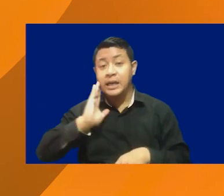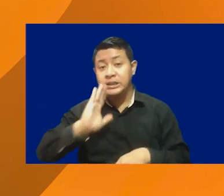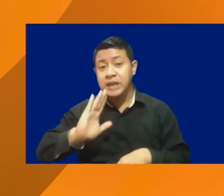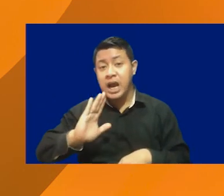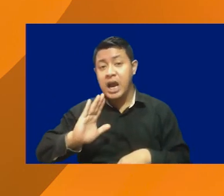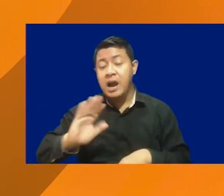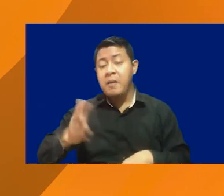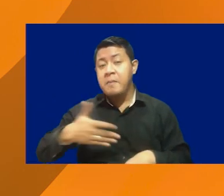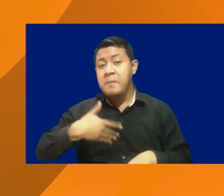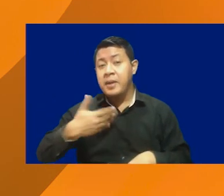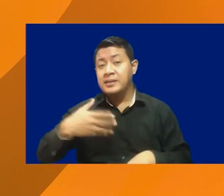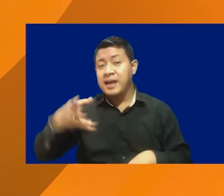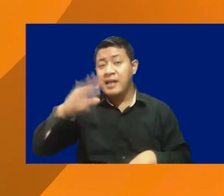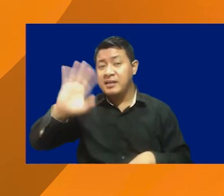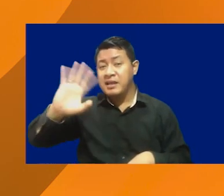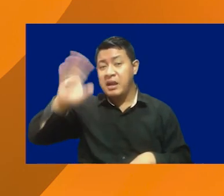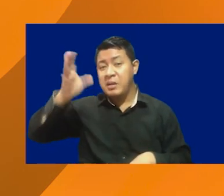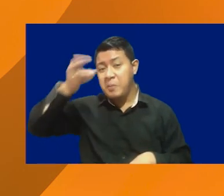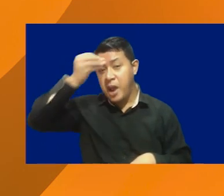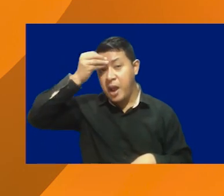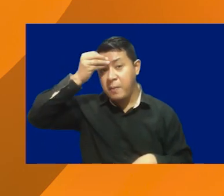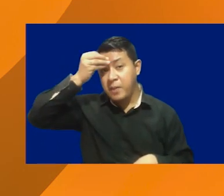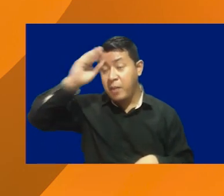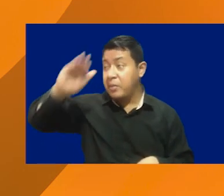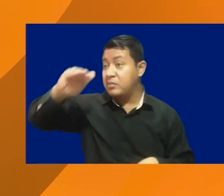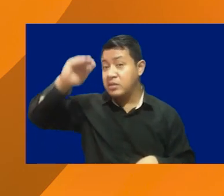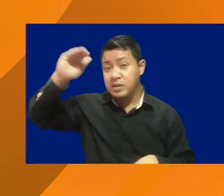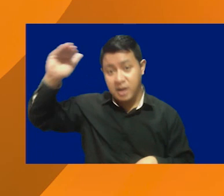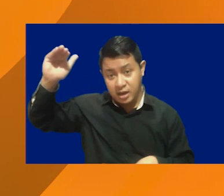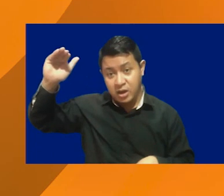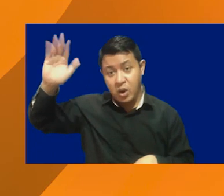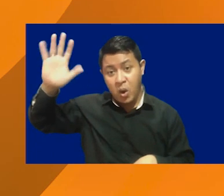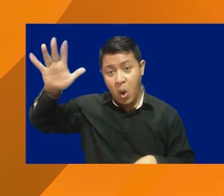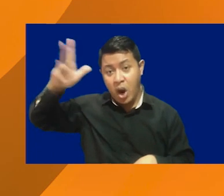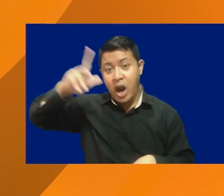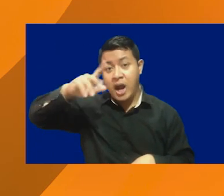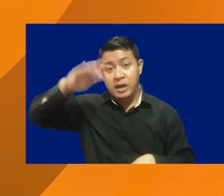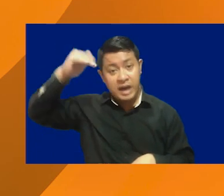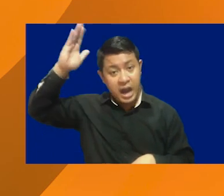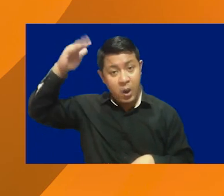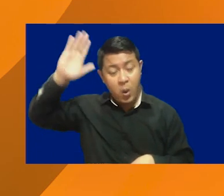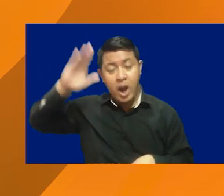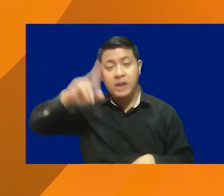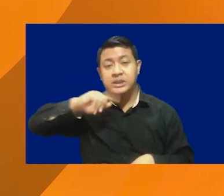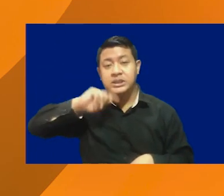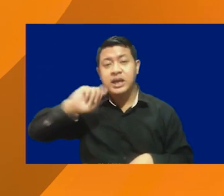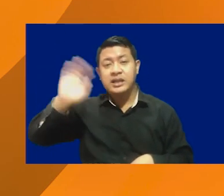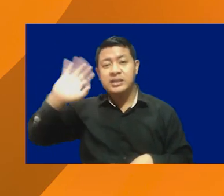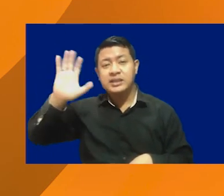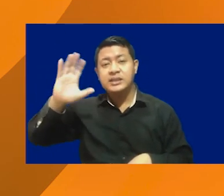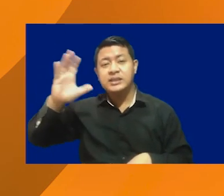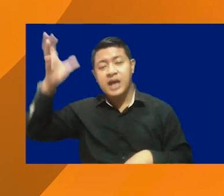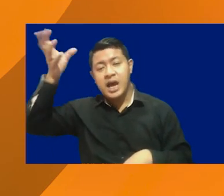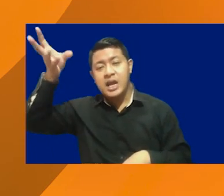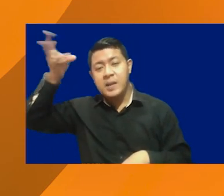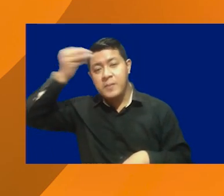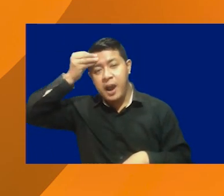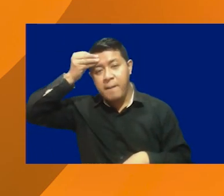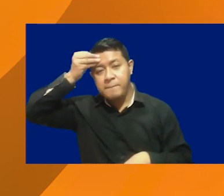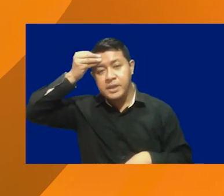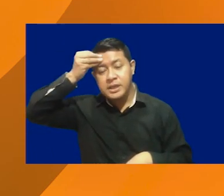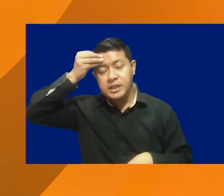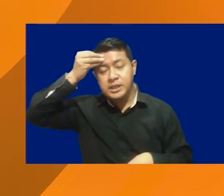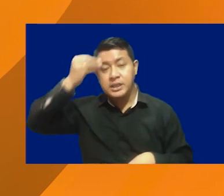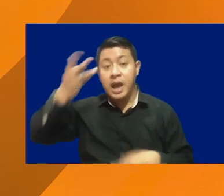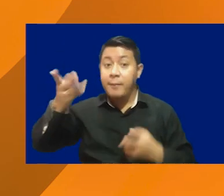Apa yang terjadi bila seorang remaja merasa tidak dipahami? Dan apa yang terjadi bila seorang dewasa